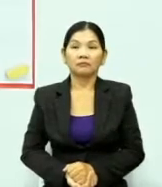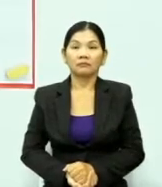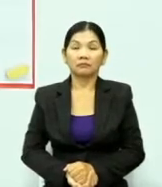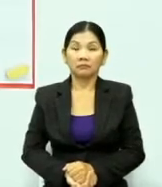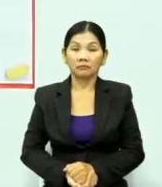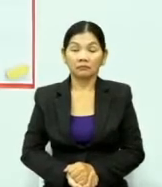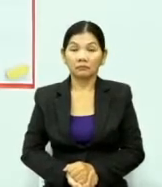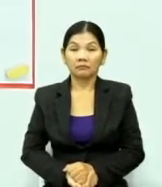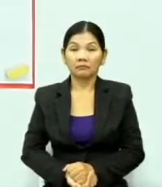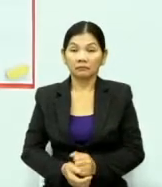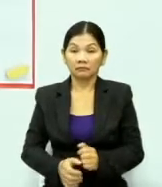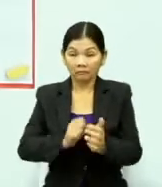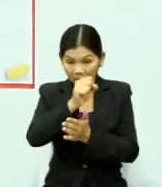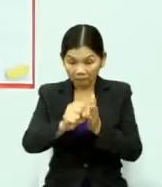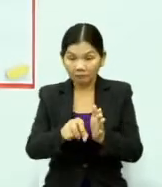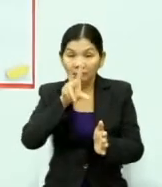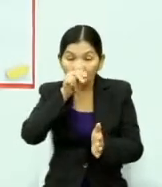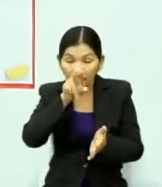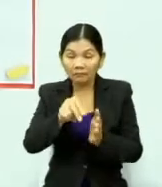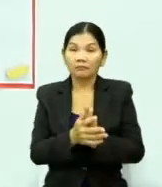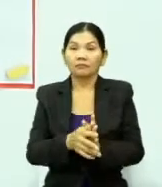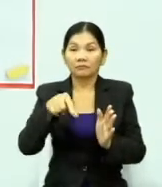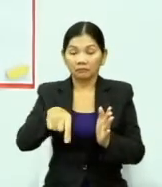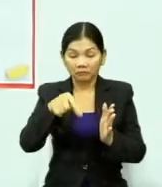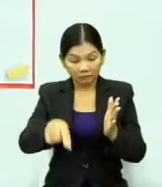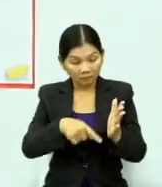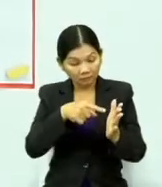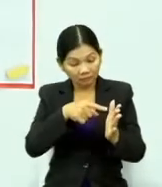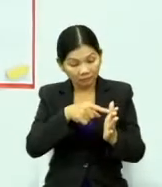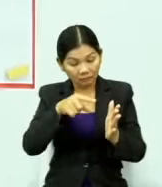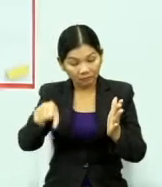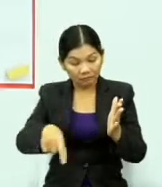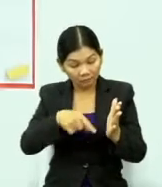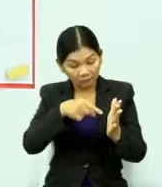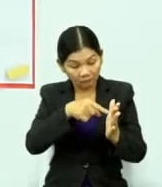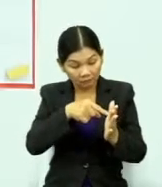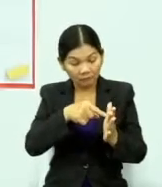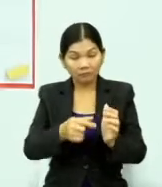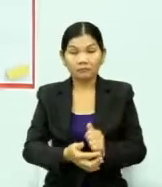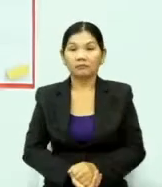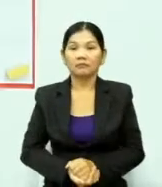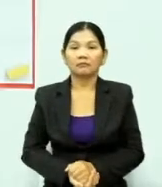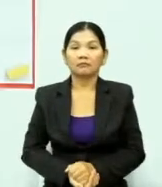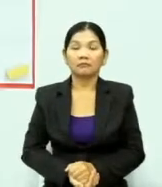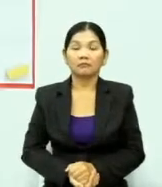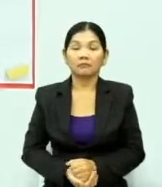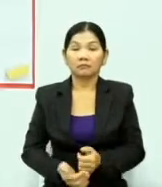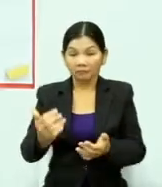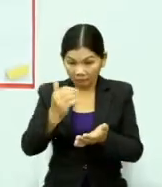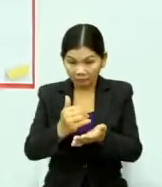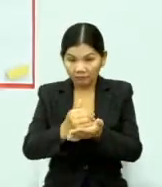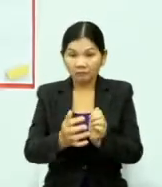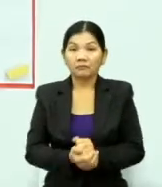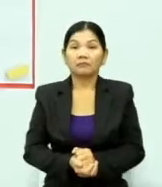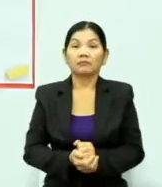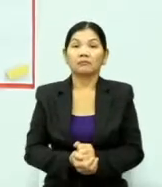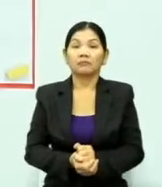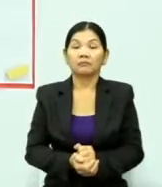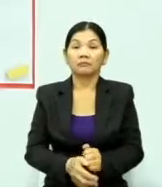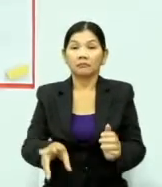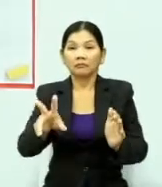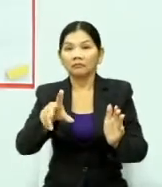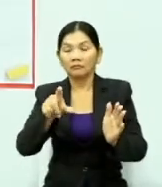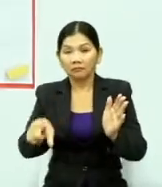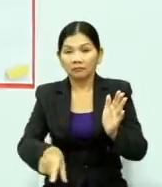Chà, tu ơn sạch tía này cứ chmua kế. Kế, kế. Này cứ bạp con một đồng tiết ná. Tu ơn sạch tía cứ